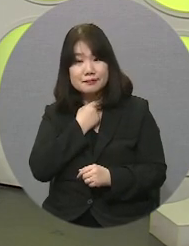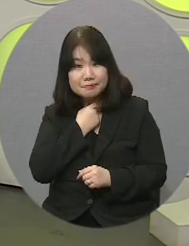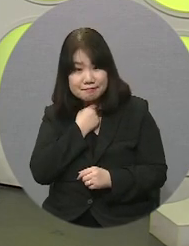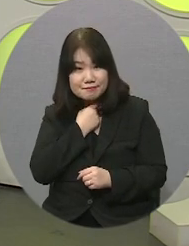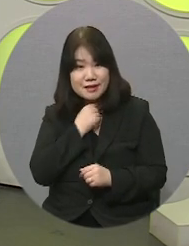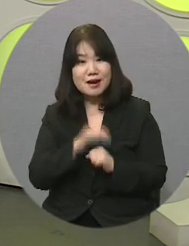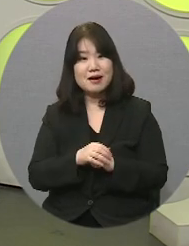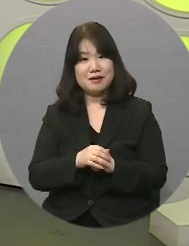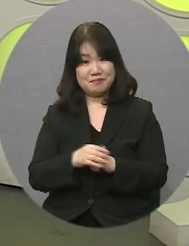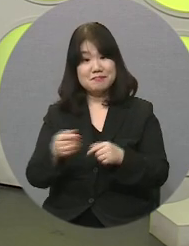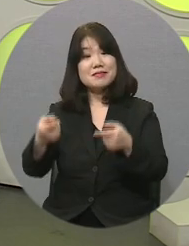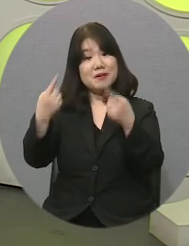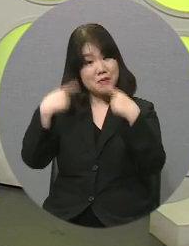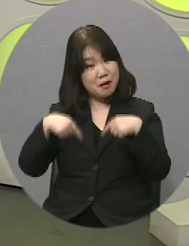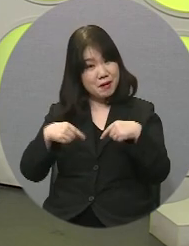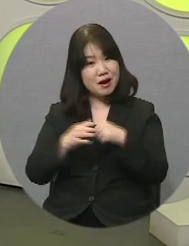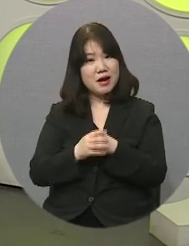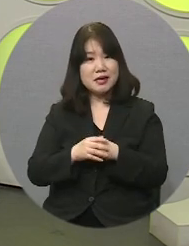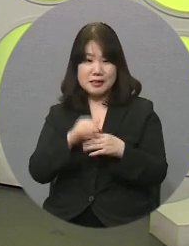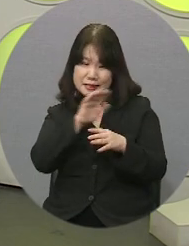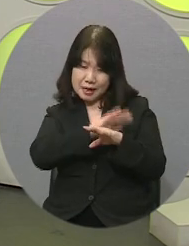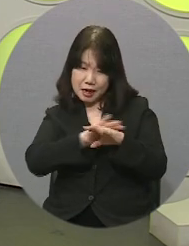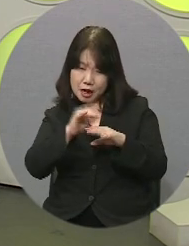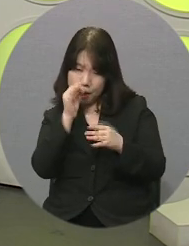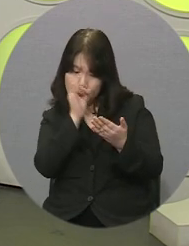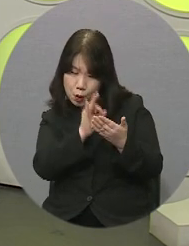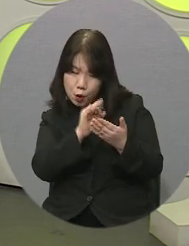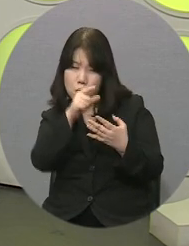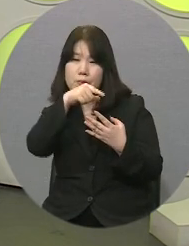주님의 저희가 잘 채택되면 내로 보여지도록 하겠네